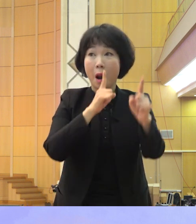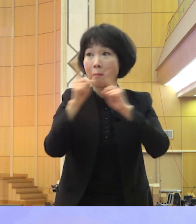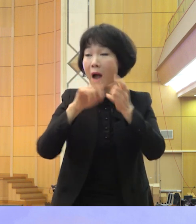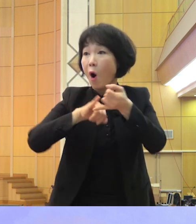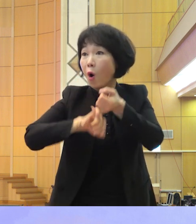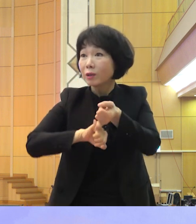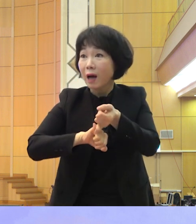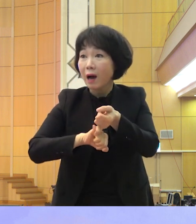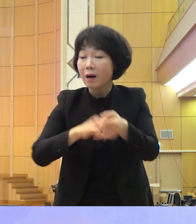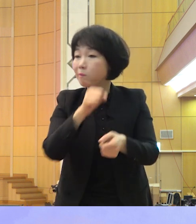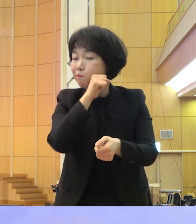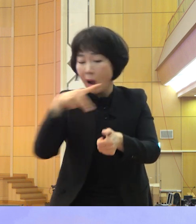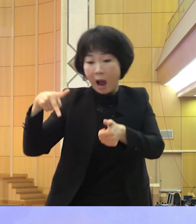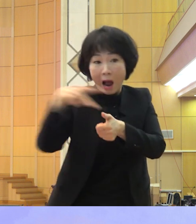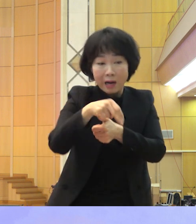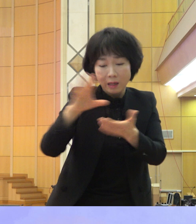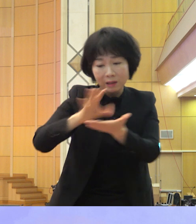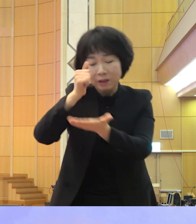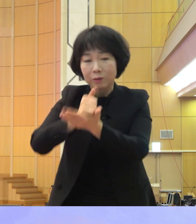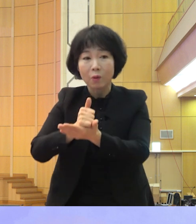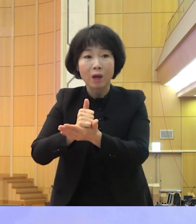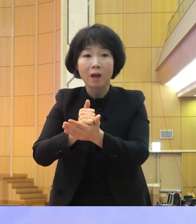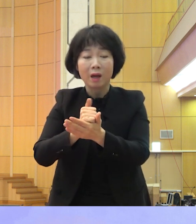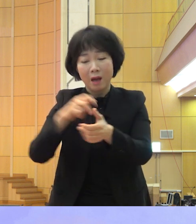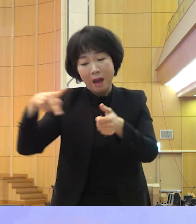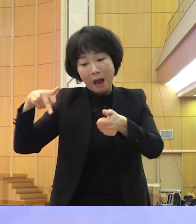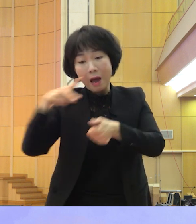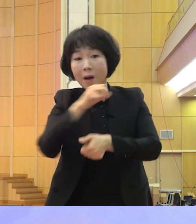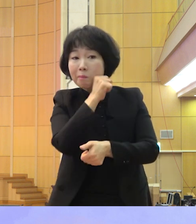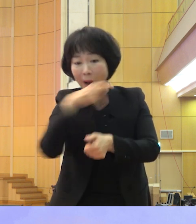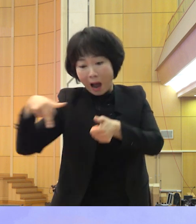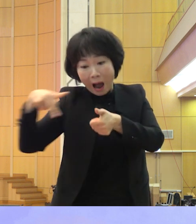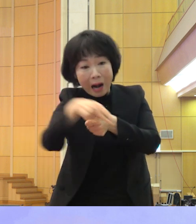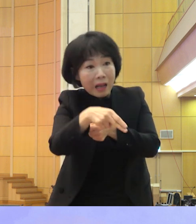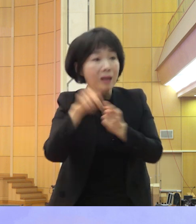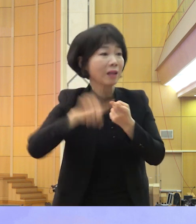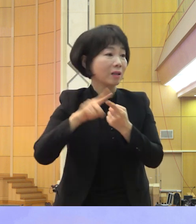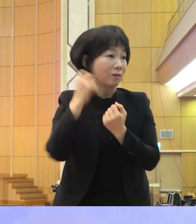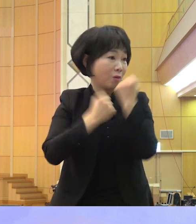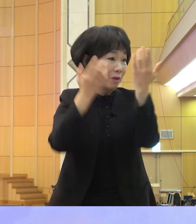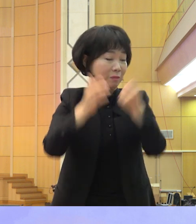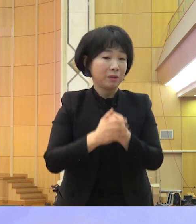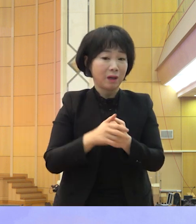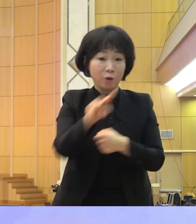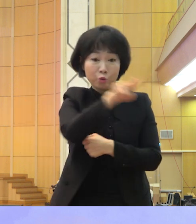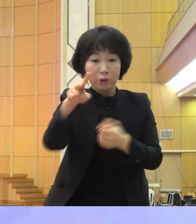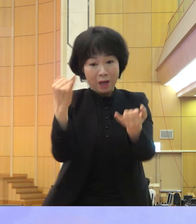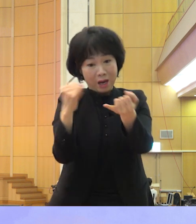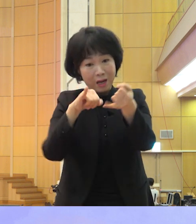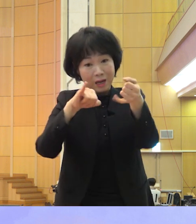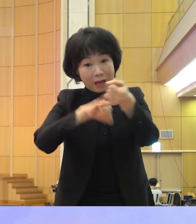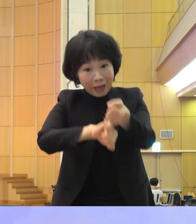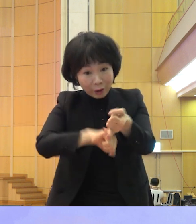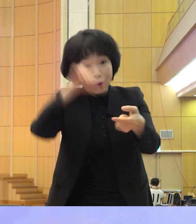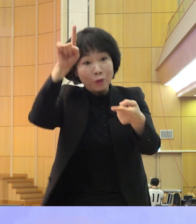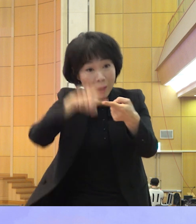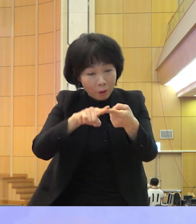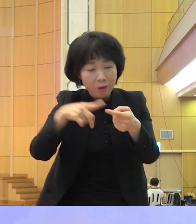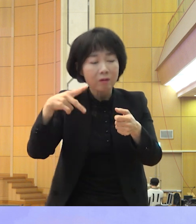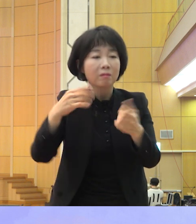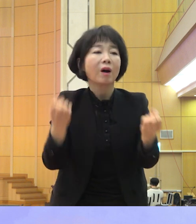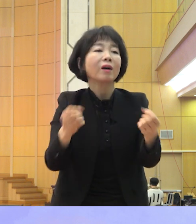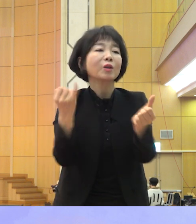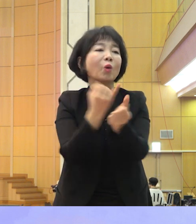할례, 그리스도의 할례, 그래서 그분은 언약으로 결혼식을 할례가 됐습니다.